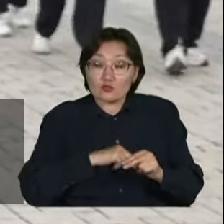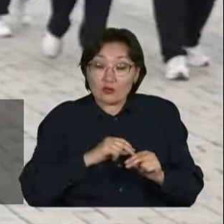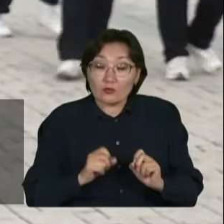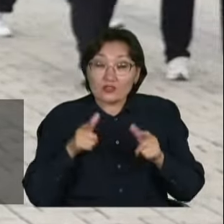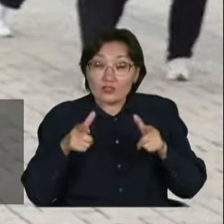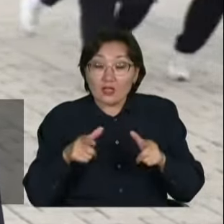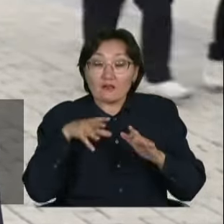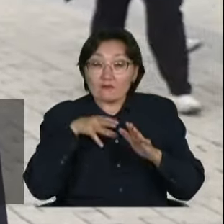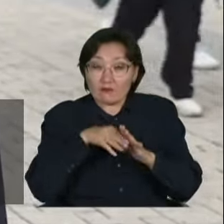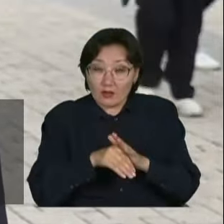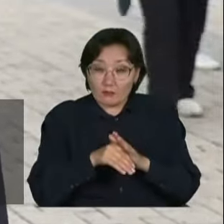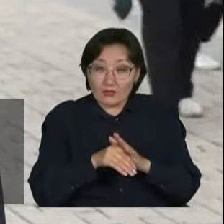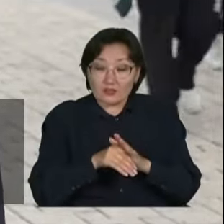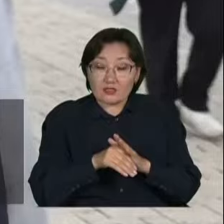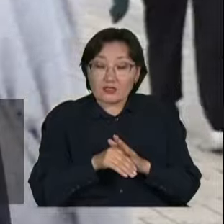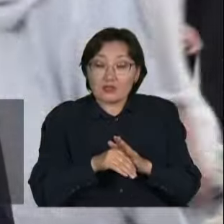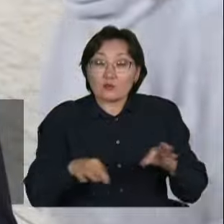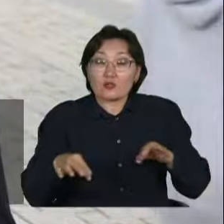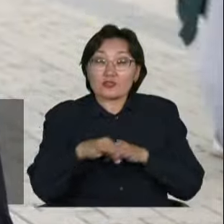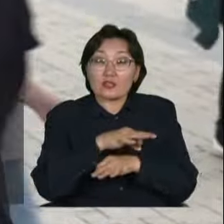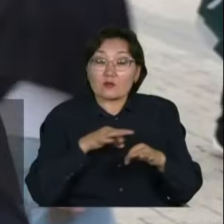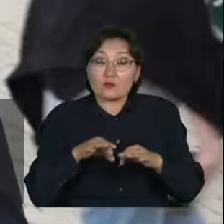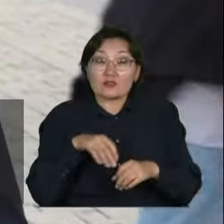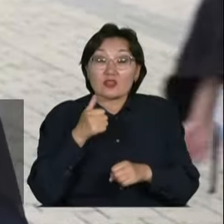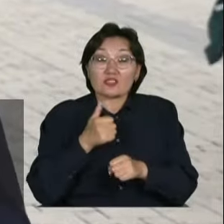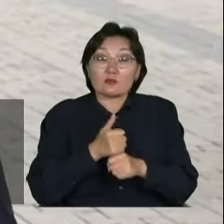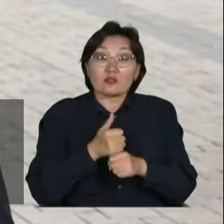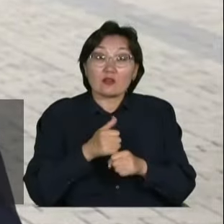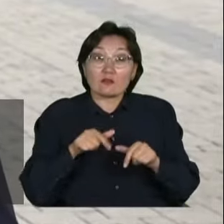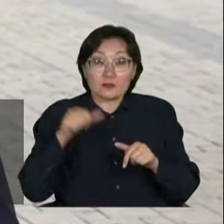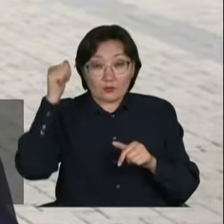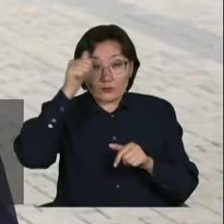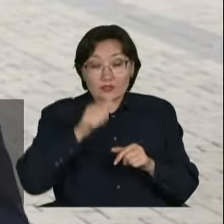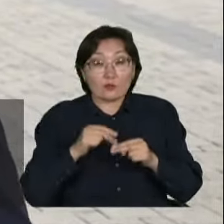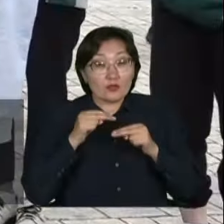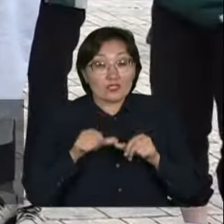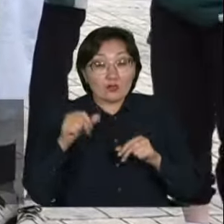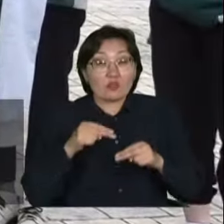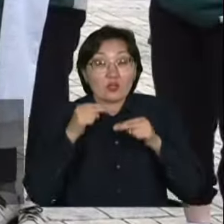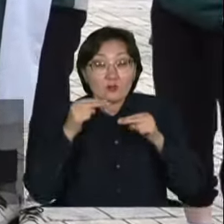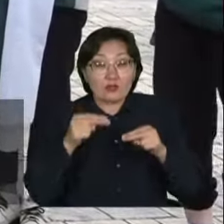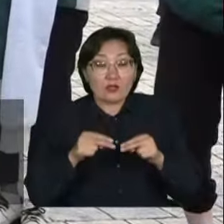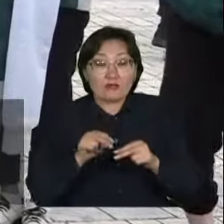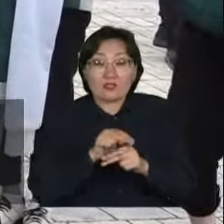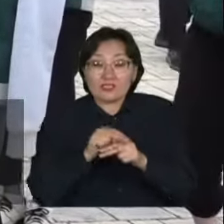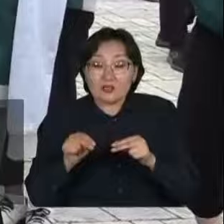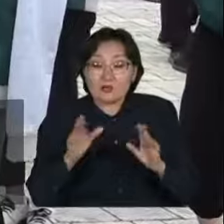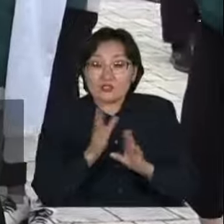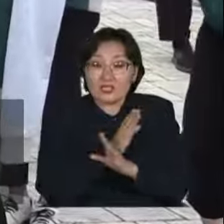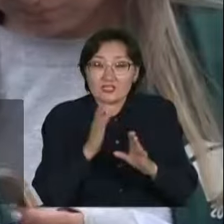рамках «Жасыл-Ель». Основной... В этом году акцент мы делаем на воспитание